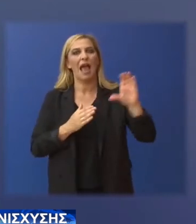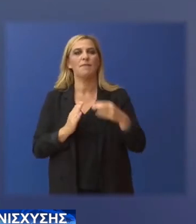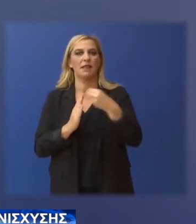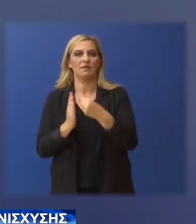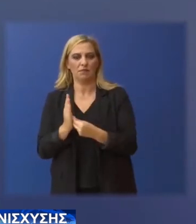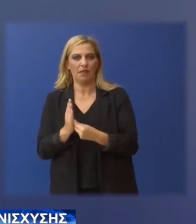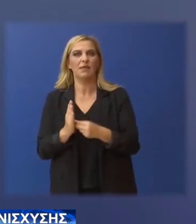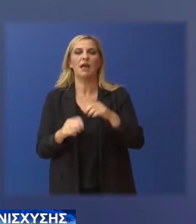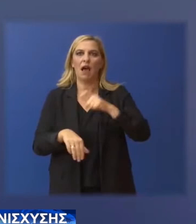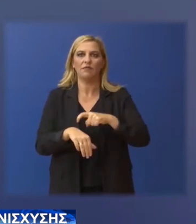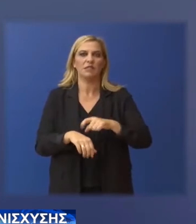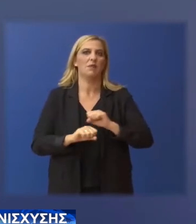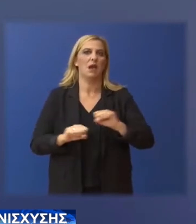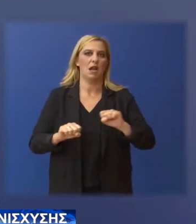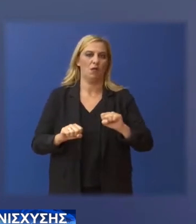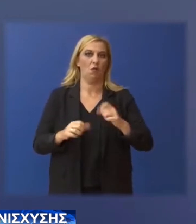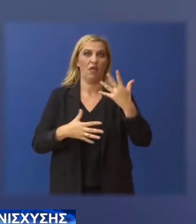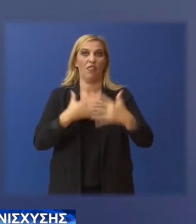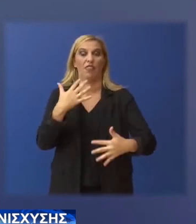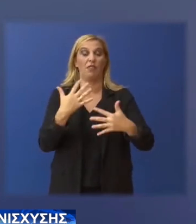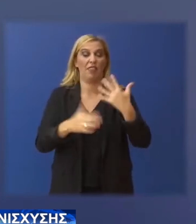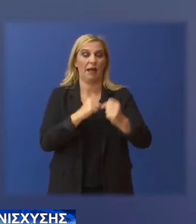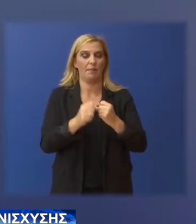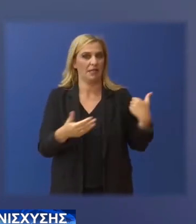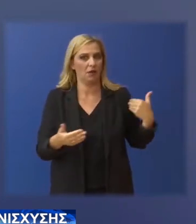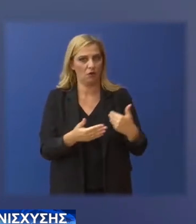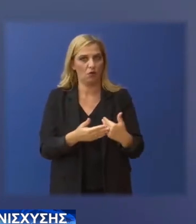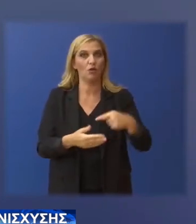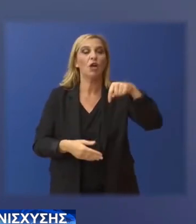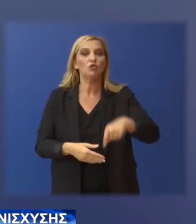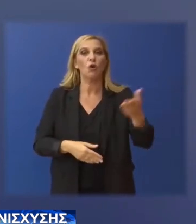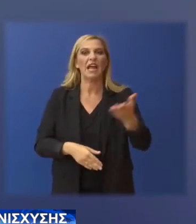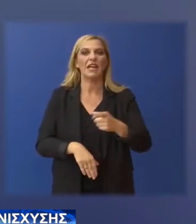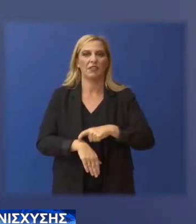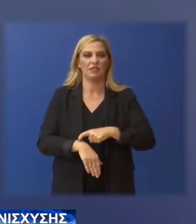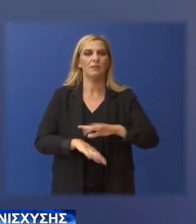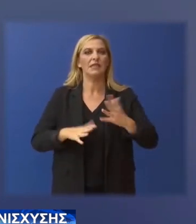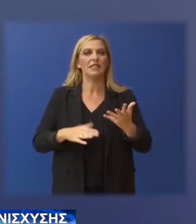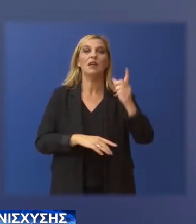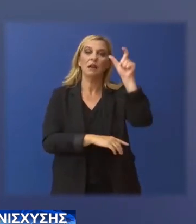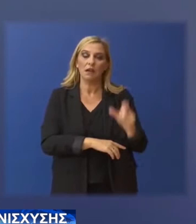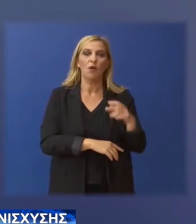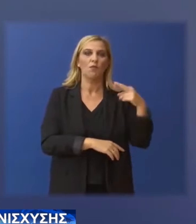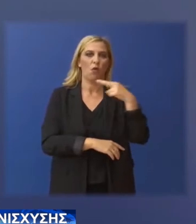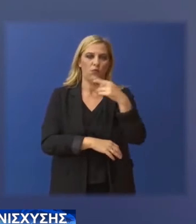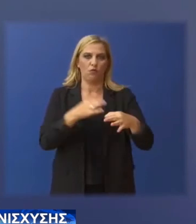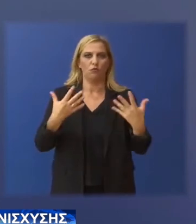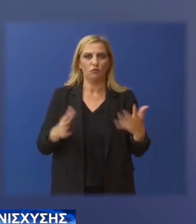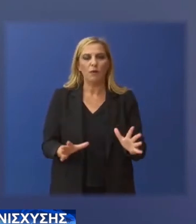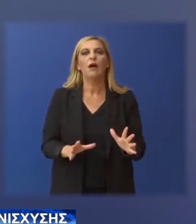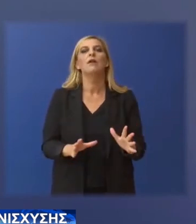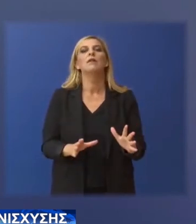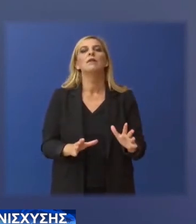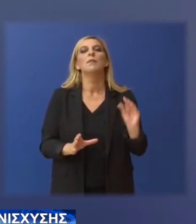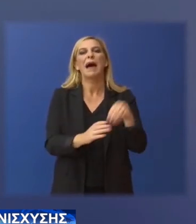τελευταίας 15ετίας. Τώρα είναι η στιγμή που οι μόνιμες παρεμβάσεις που εξήγηλε ο Πρωθυπουργός θα αυξήσουν άμεσα ή έμεσα τα εισοδήματα όλων των